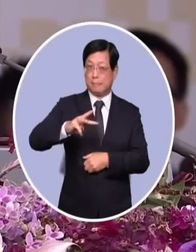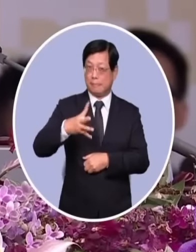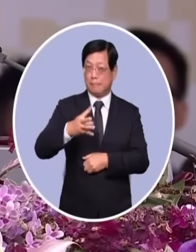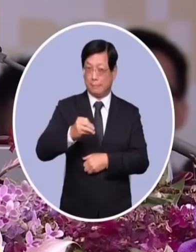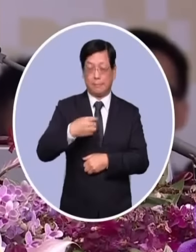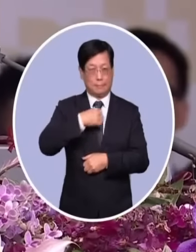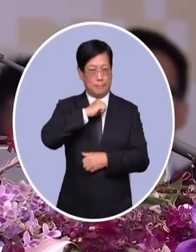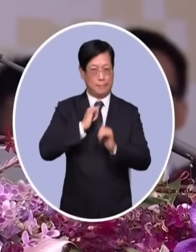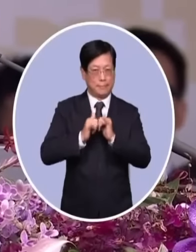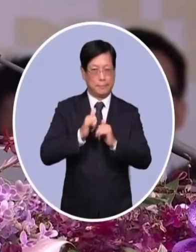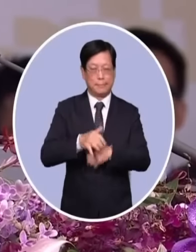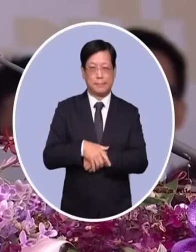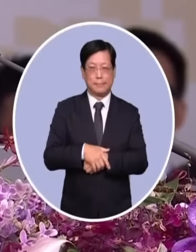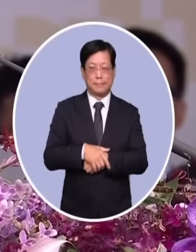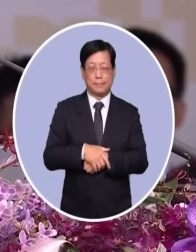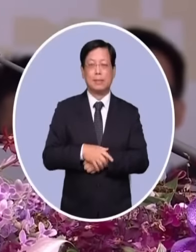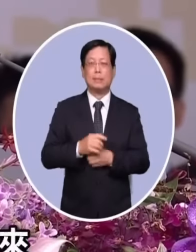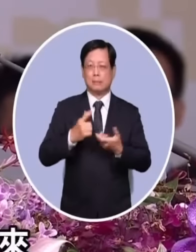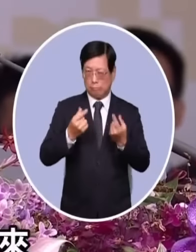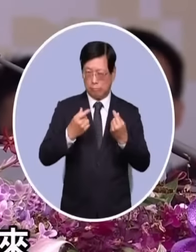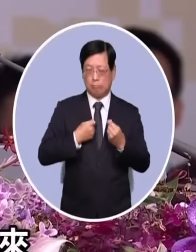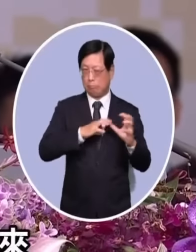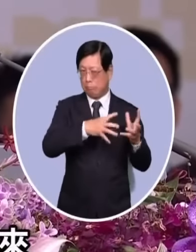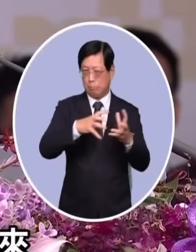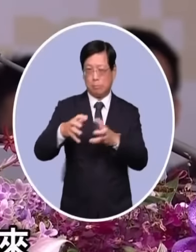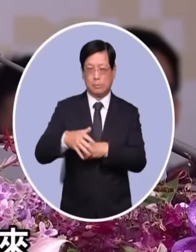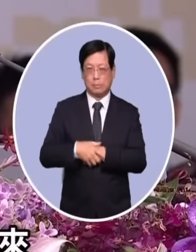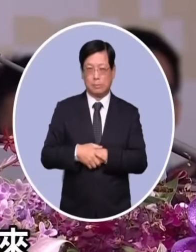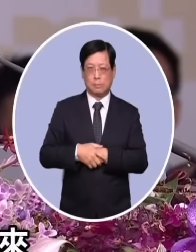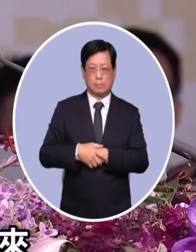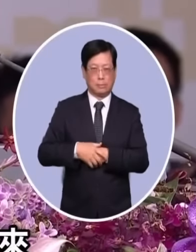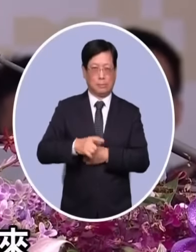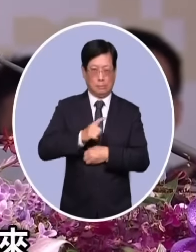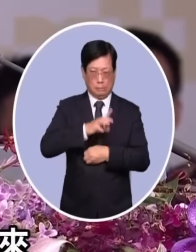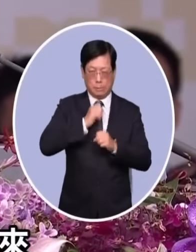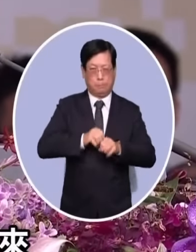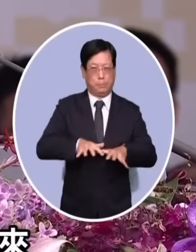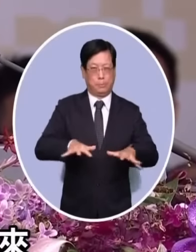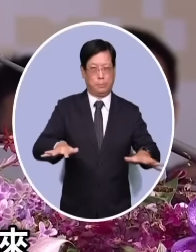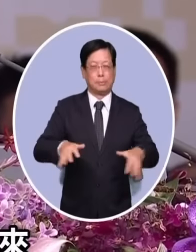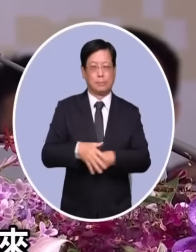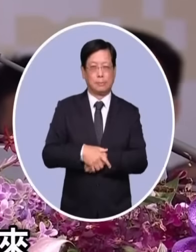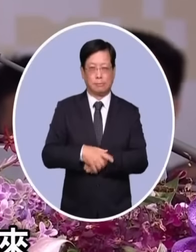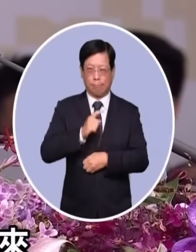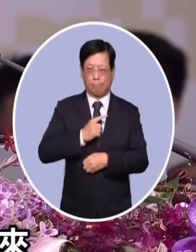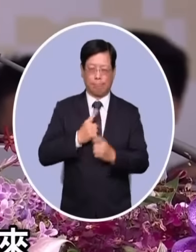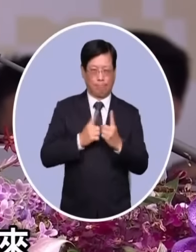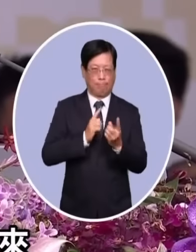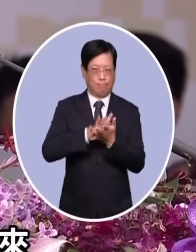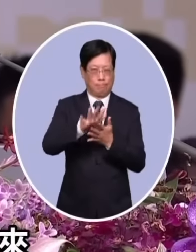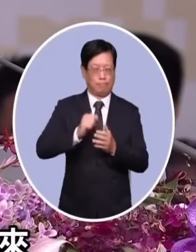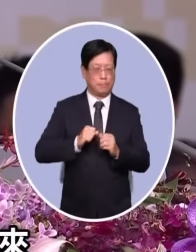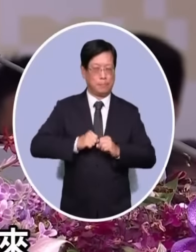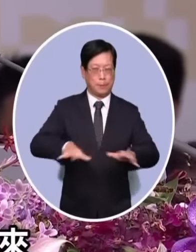2300万台湾人民更要向全世界开枝散叶，迎向未